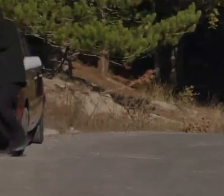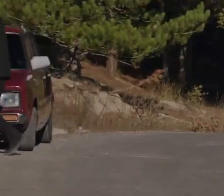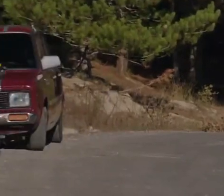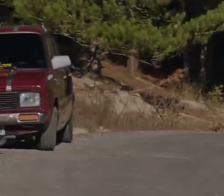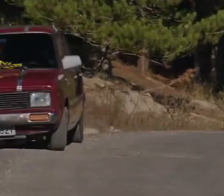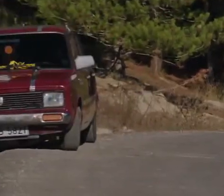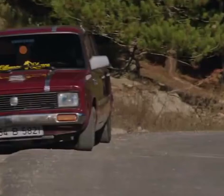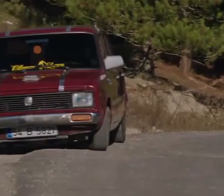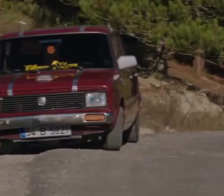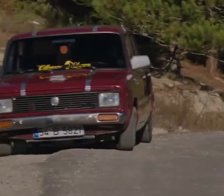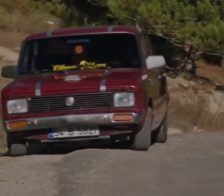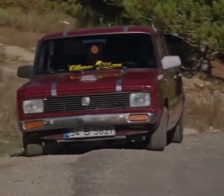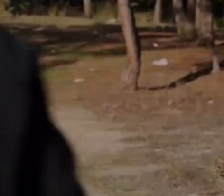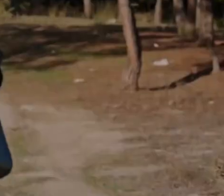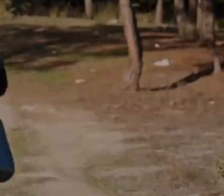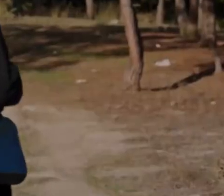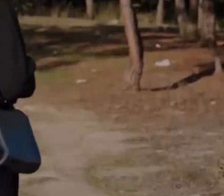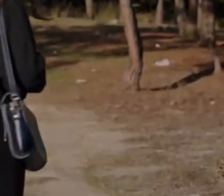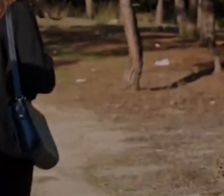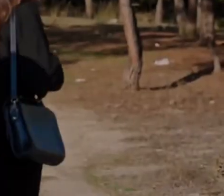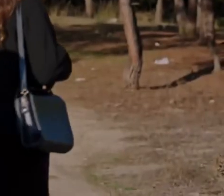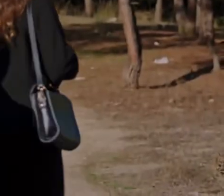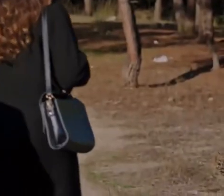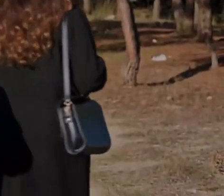Bir de üst tavanı eliyle vurup koşturdu.